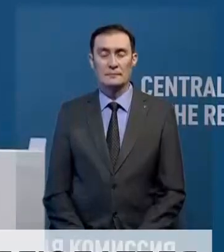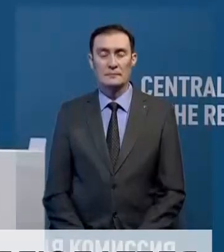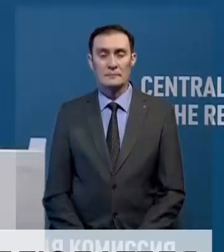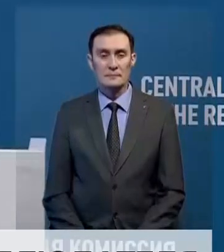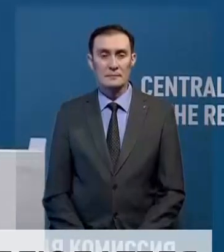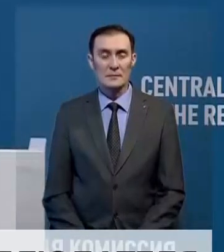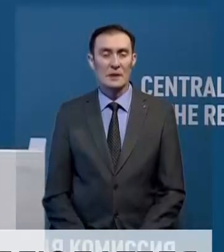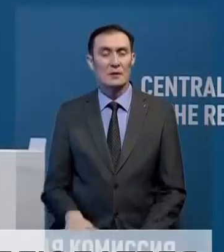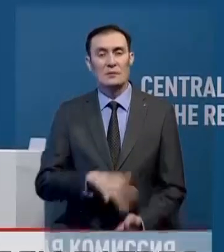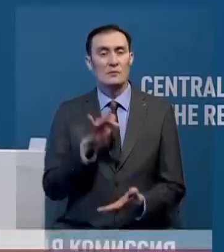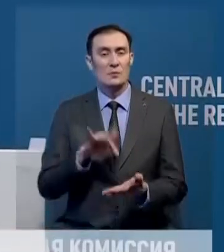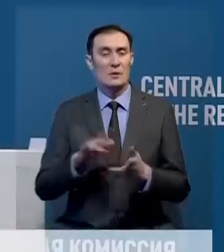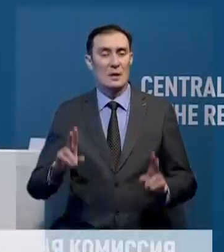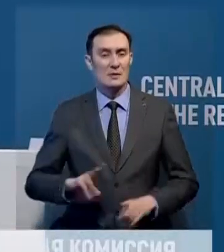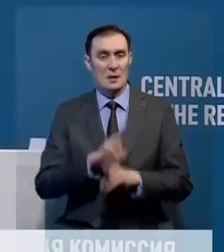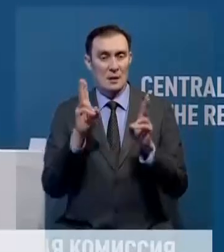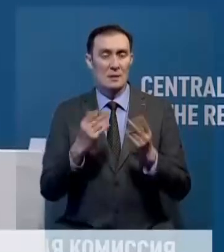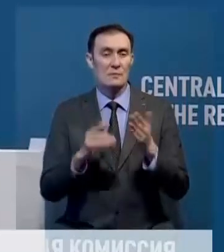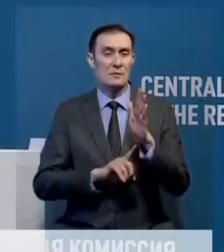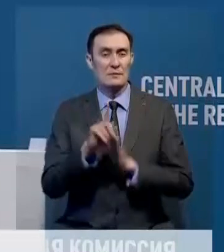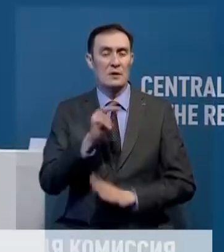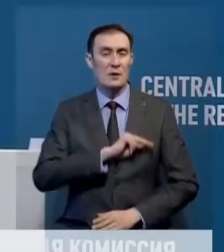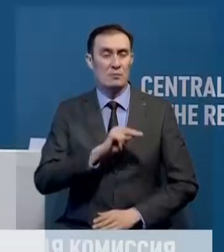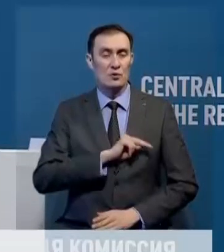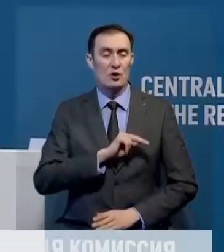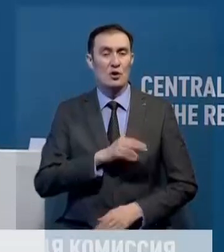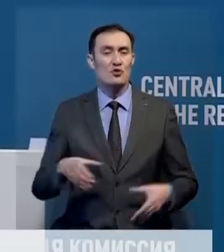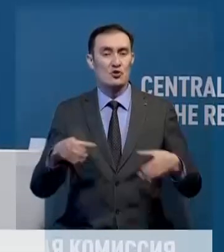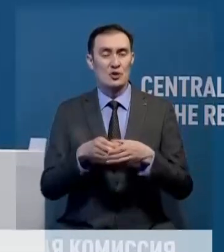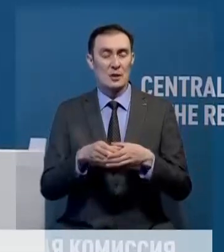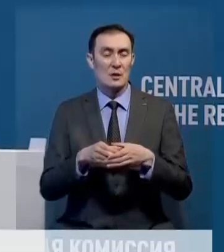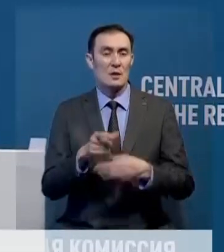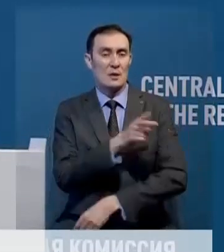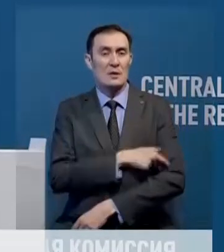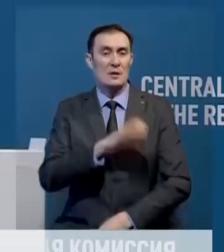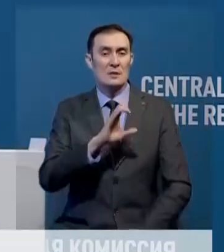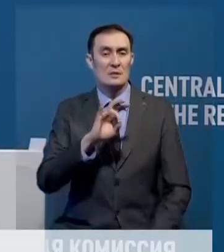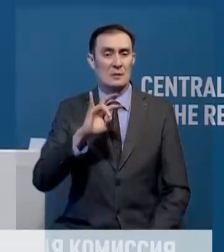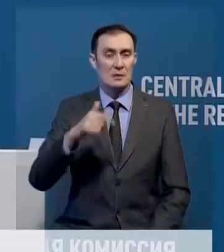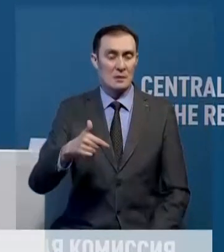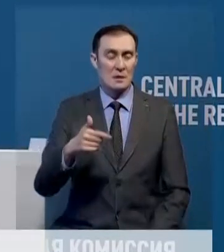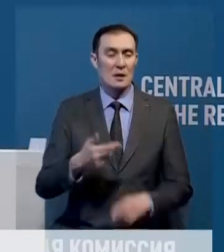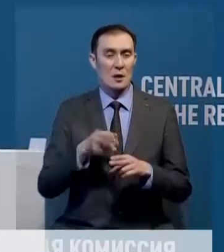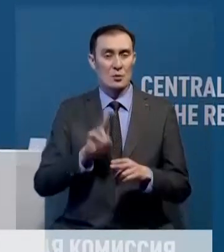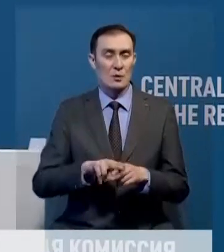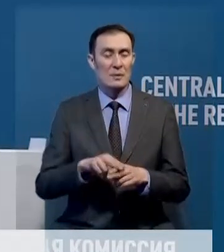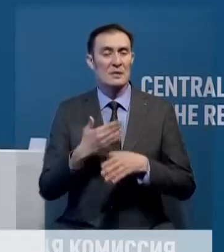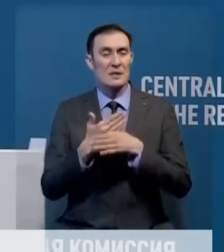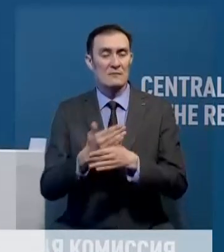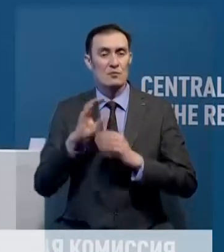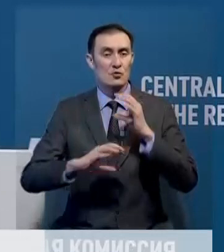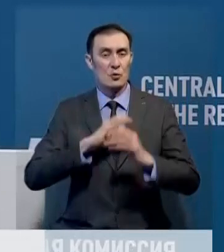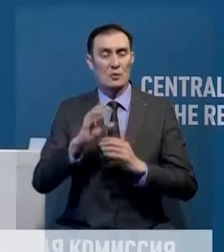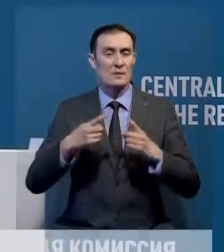В Астане с сегодняшнего же дня приступает к работе штаб миссии наблюдателей от СНГ, который при содействии